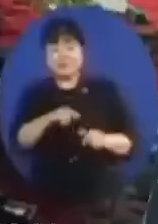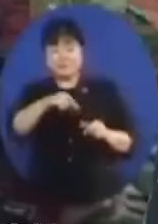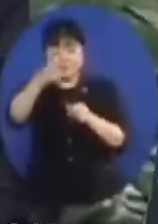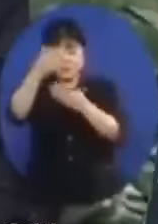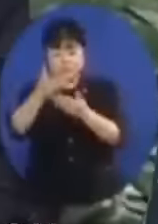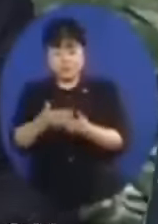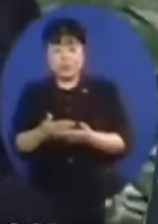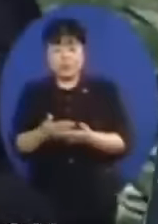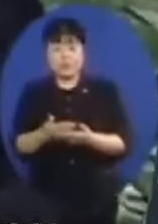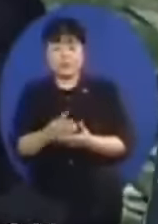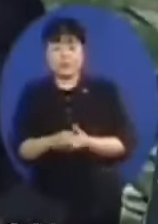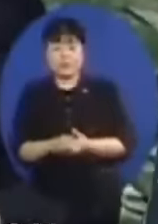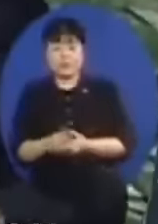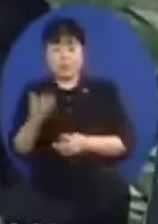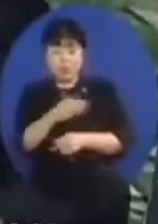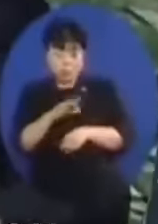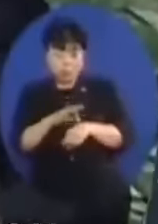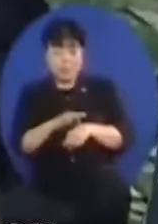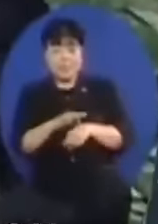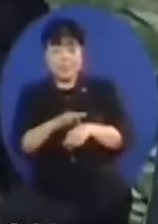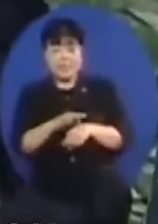구원을 주시는 것입니다. 육체가